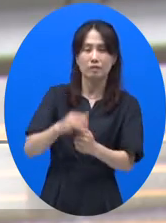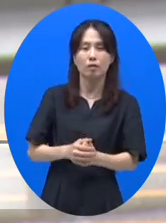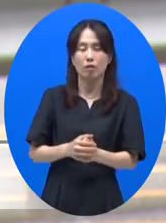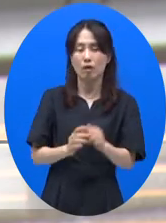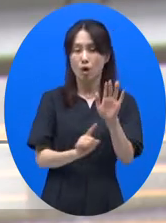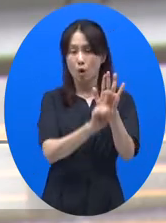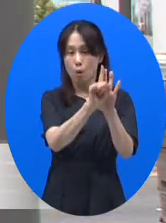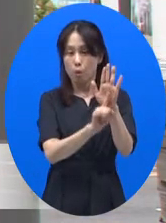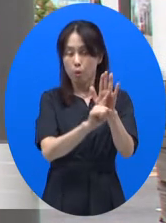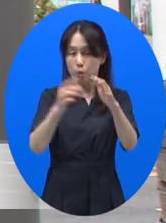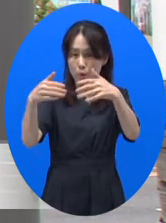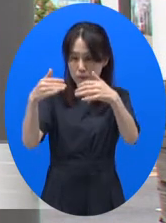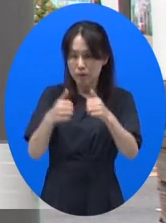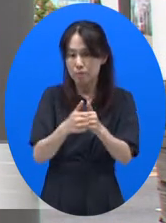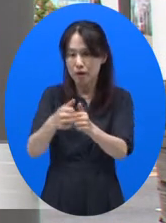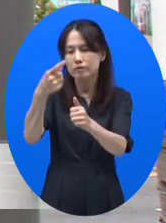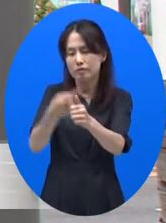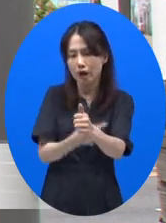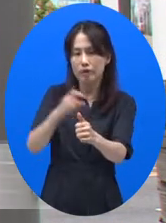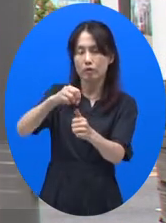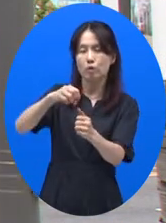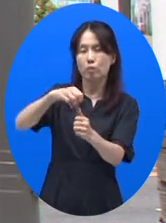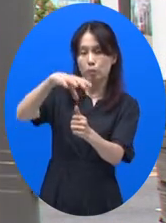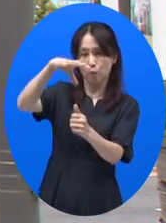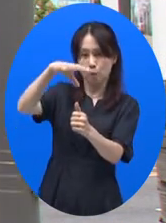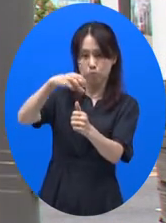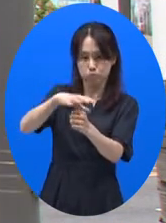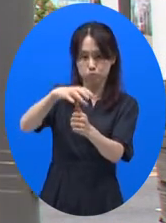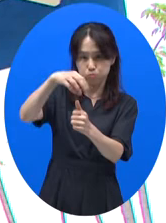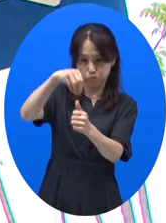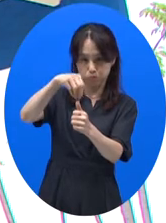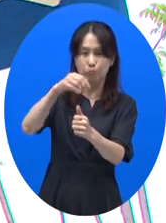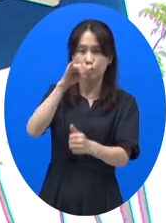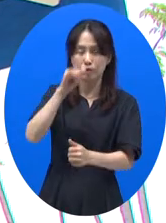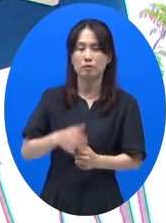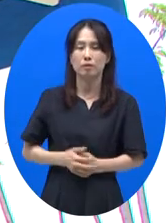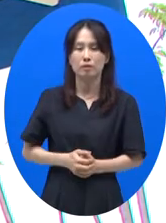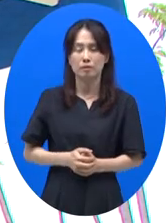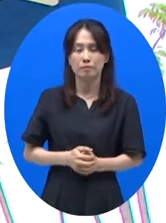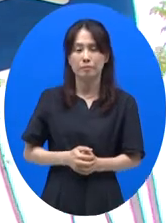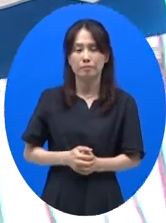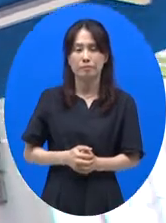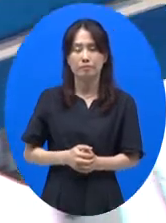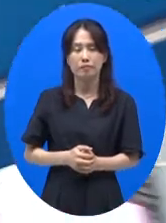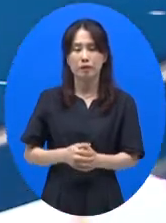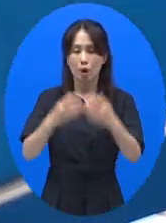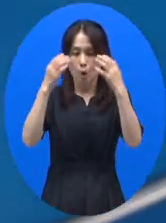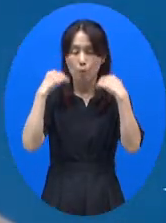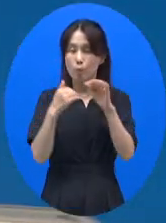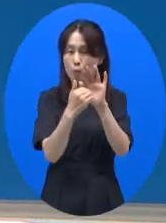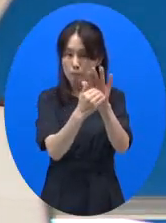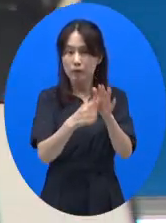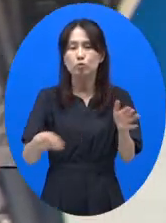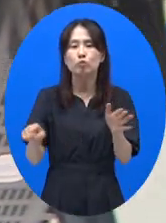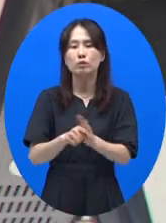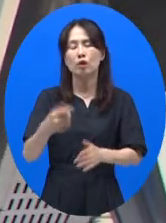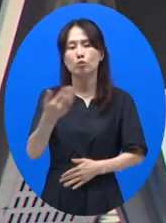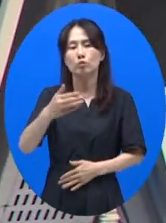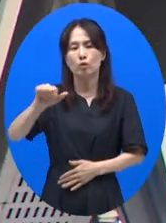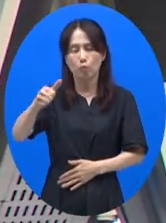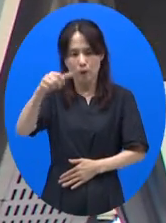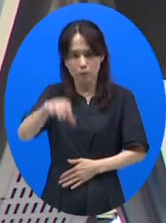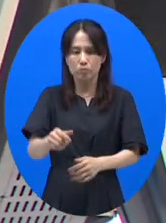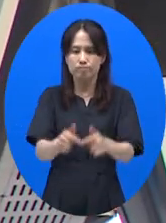기온과 풍속에 맞춰 차양막이 자동으로 펴지고 접힙니다. 경기도는 그늘막과 그늘나무 등 폭염 저감 시설을 올해 9,500여